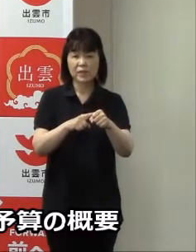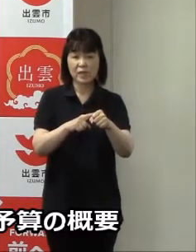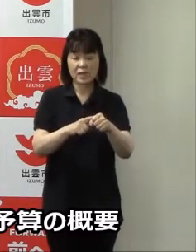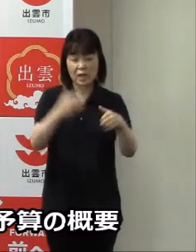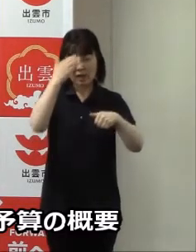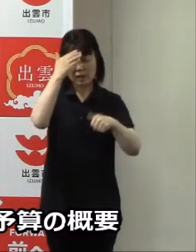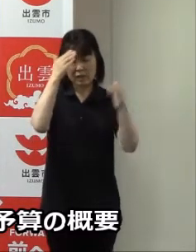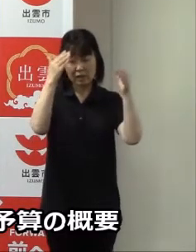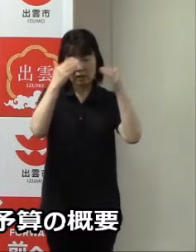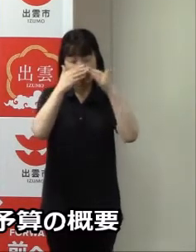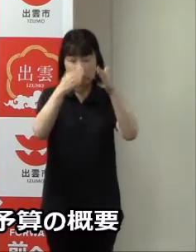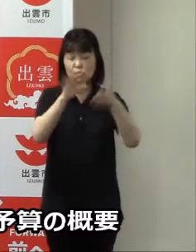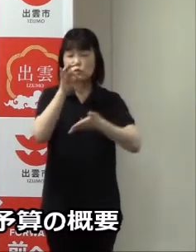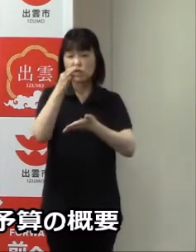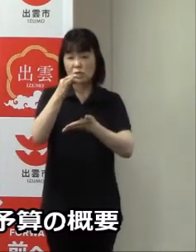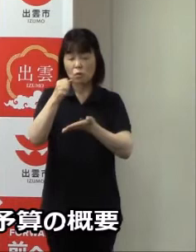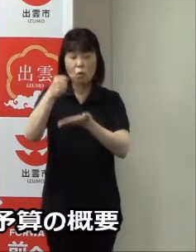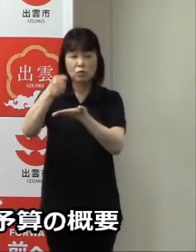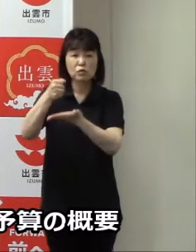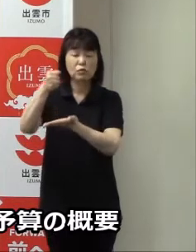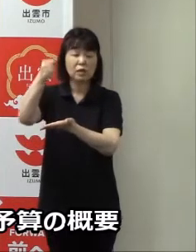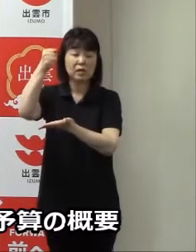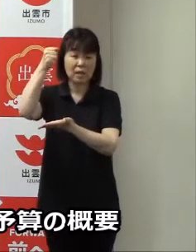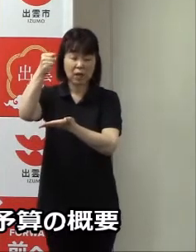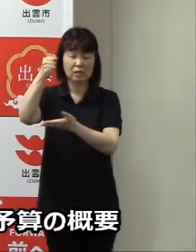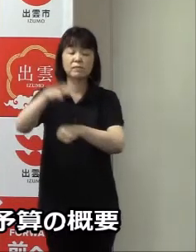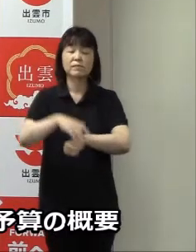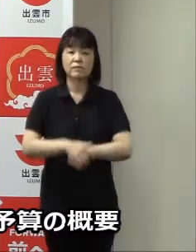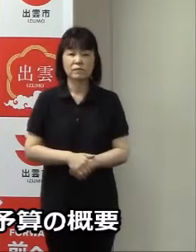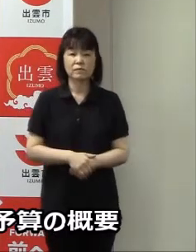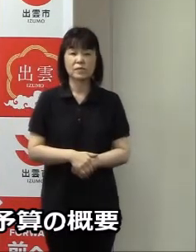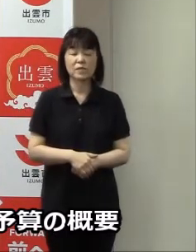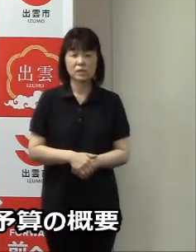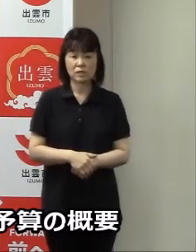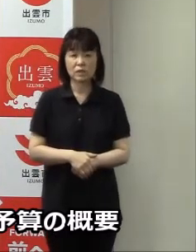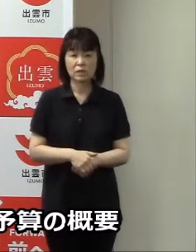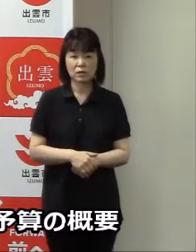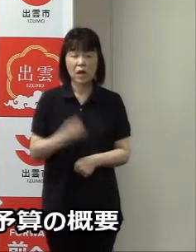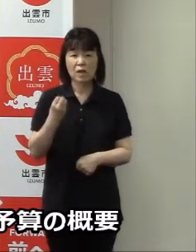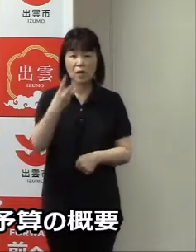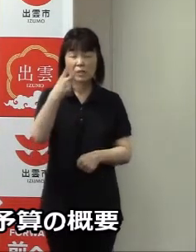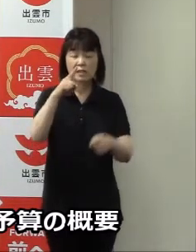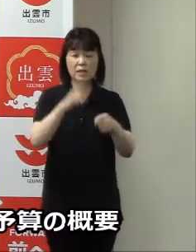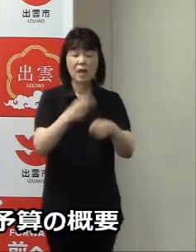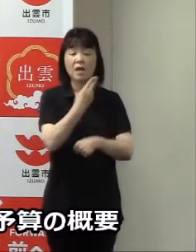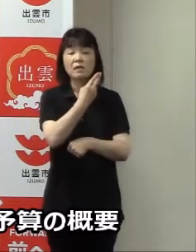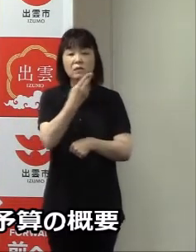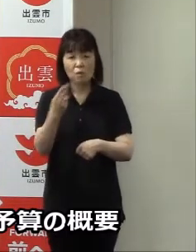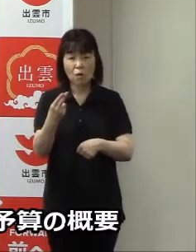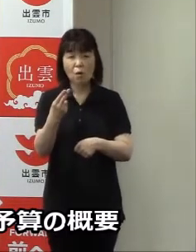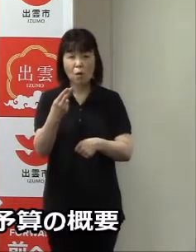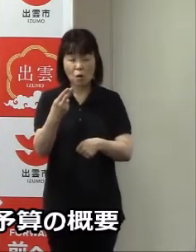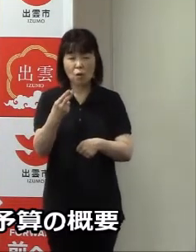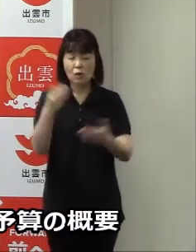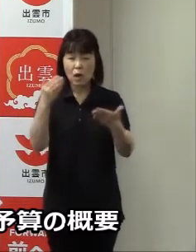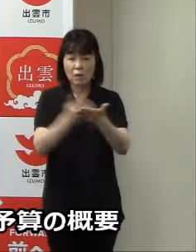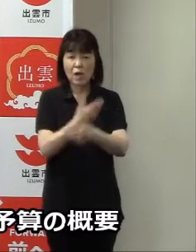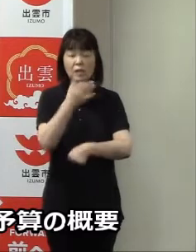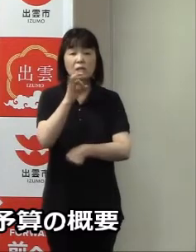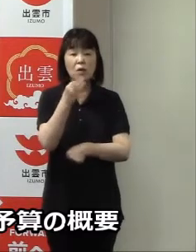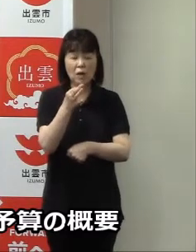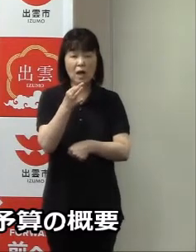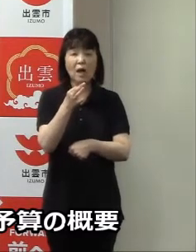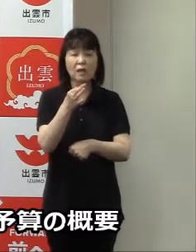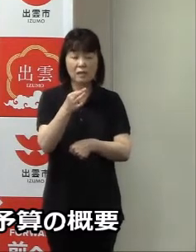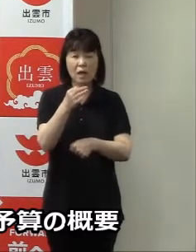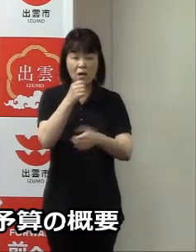。9番目は令和2年度の一般会計決算余剰金の一部を減災基金に積み立てる